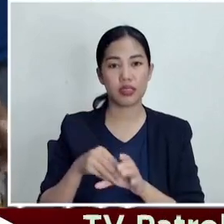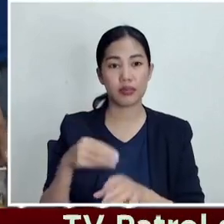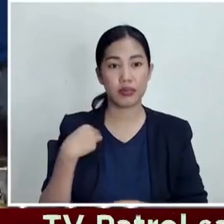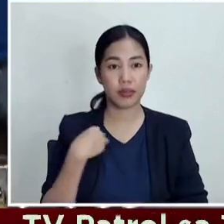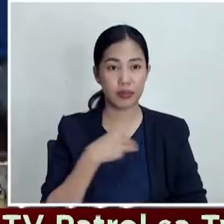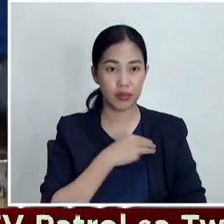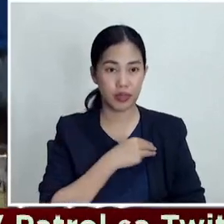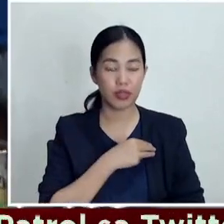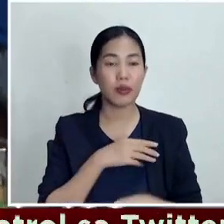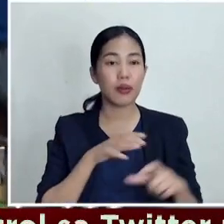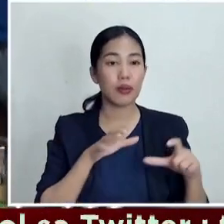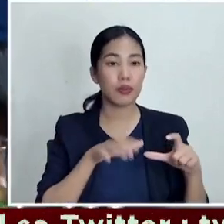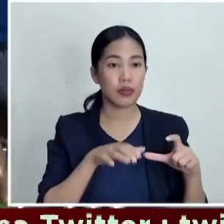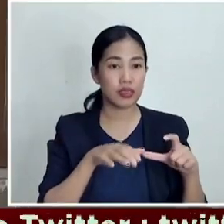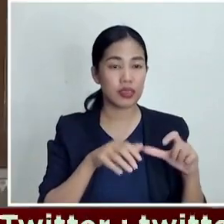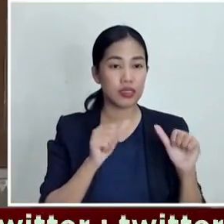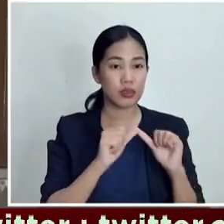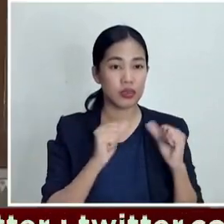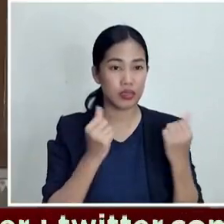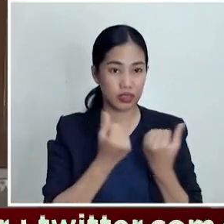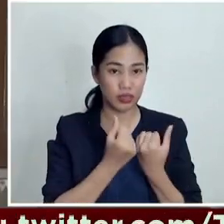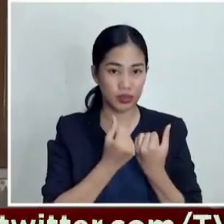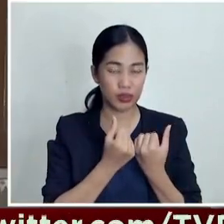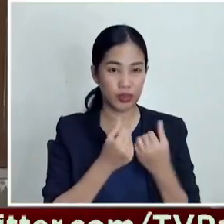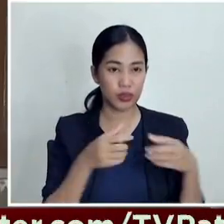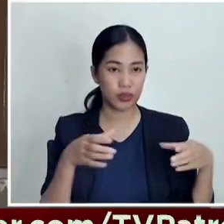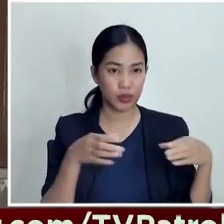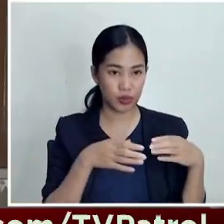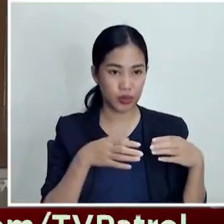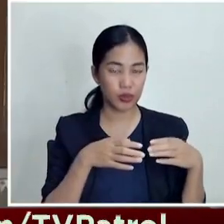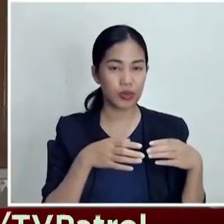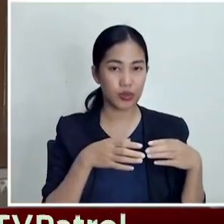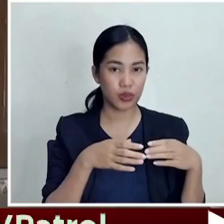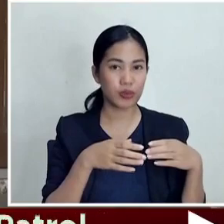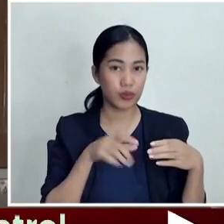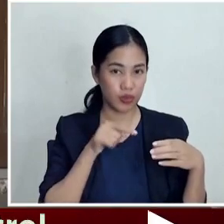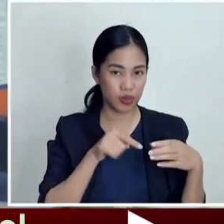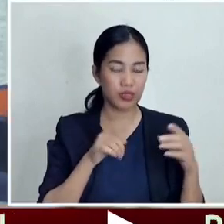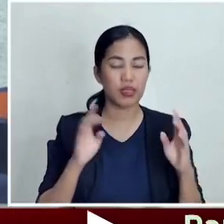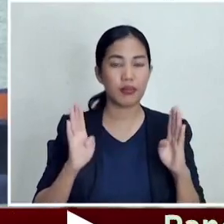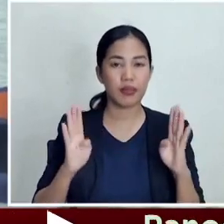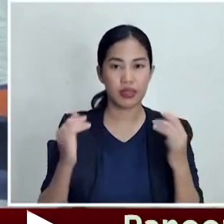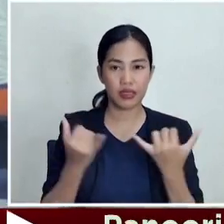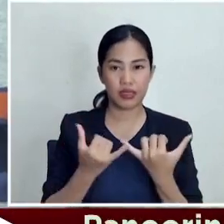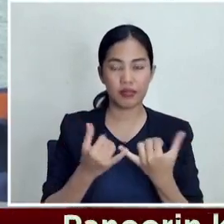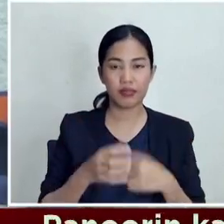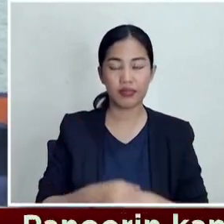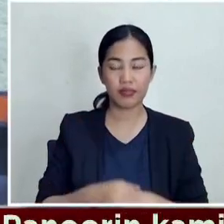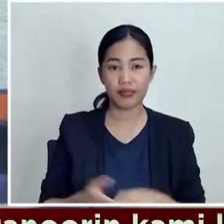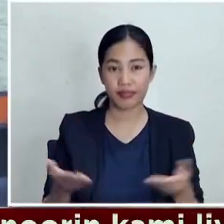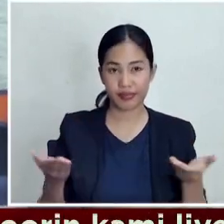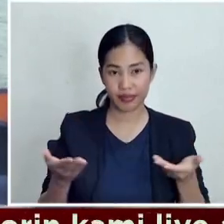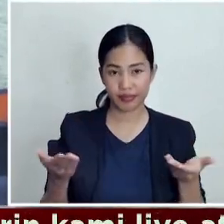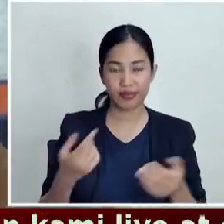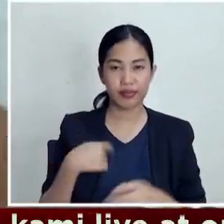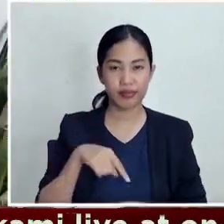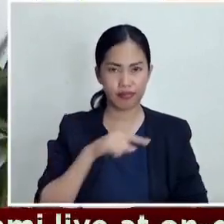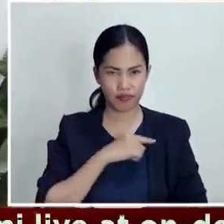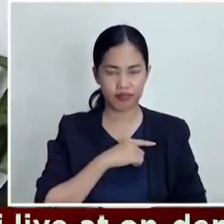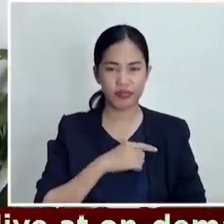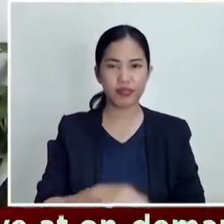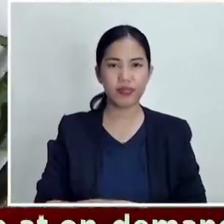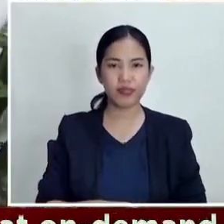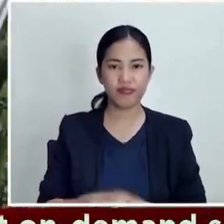Disability Association, si Nanding sa kanilang barangay. Ito ngayon sa amin, sinusubaybayan ko talaga dito yun noon